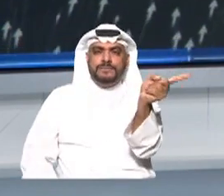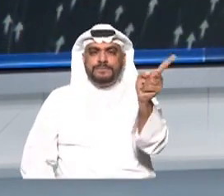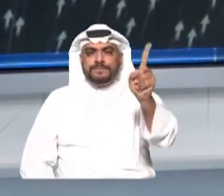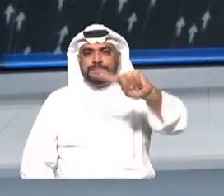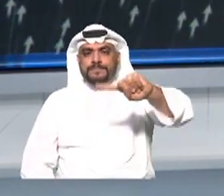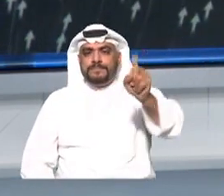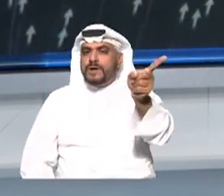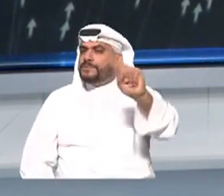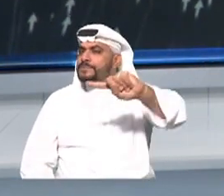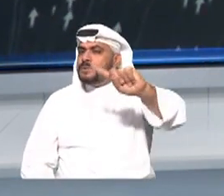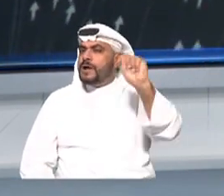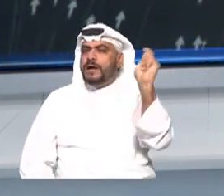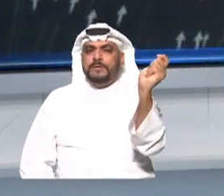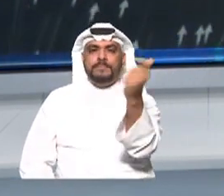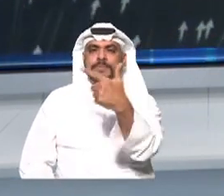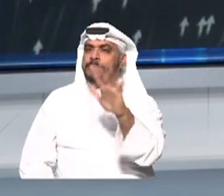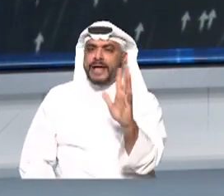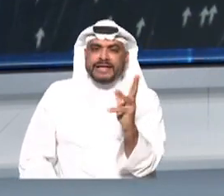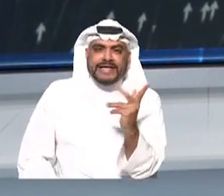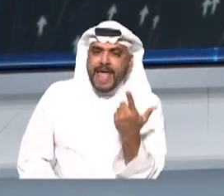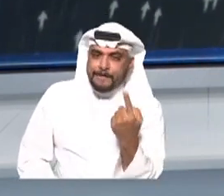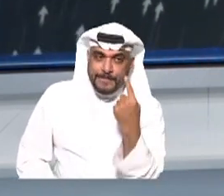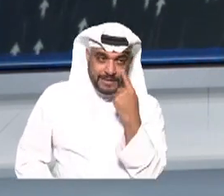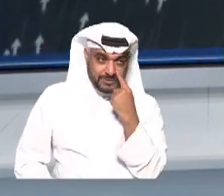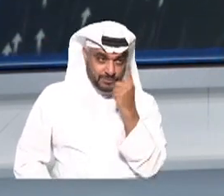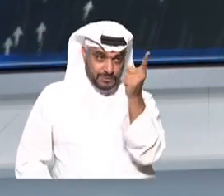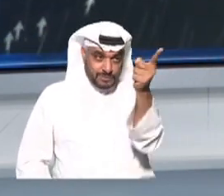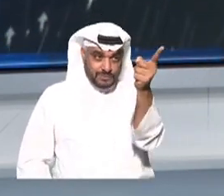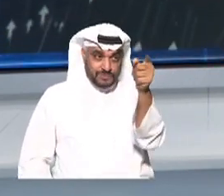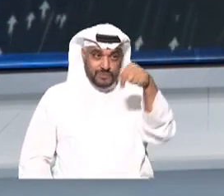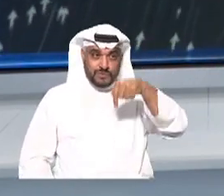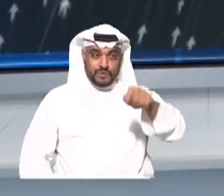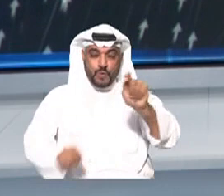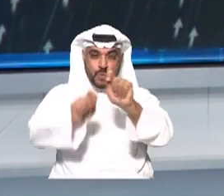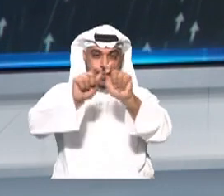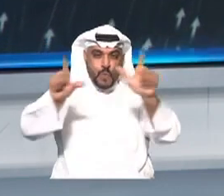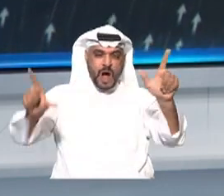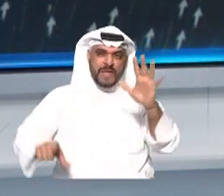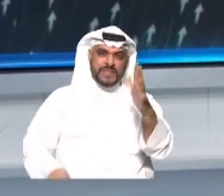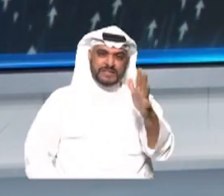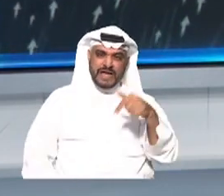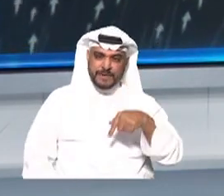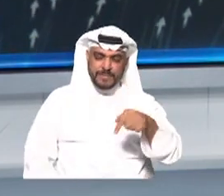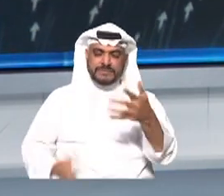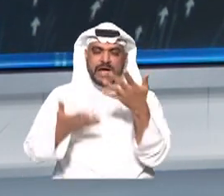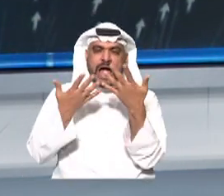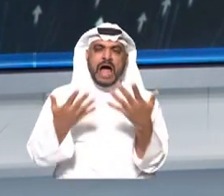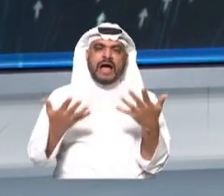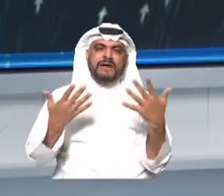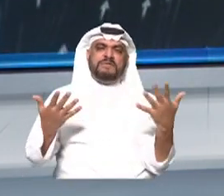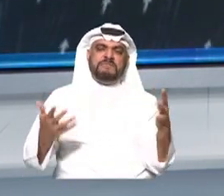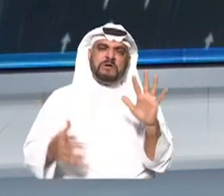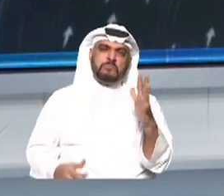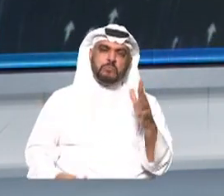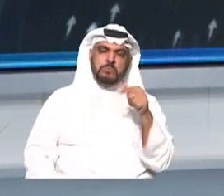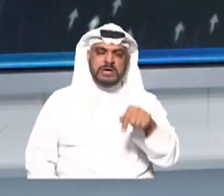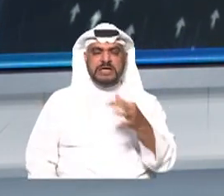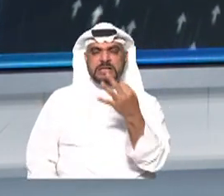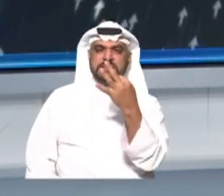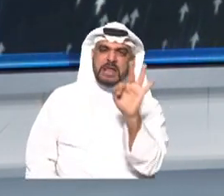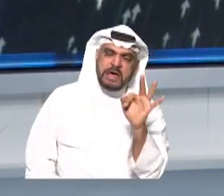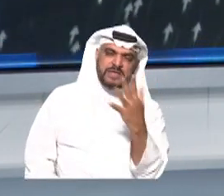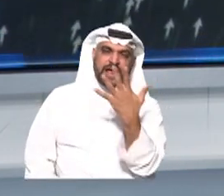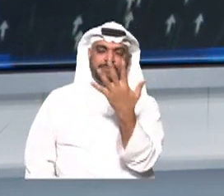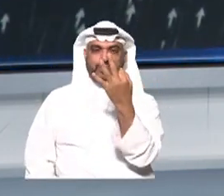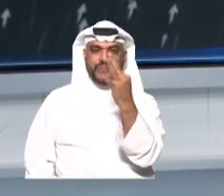المناطق الساحلية إلى جنوبية غربية وشمالية غربية على معظم المناطق الغربية، خفيفة إلى معتدلة السرعة، لكن أيضا نشاطها